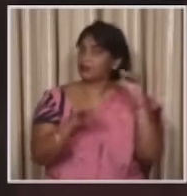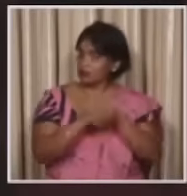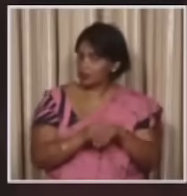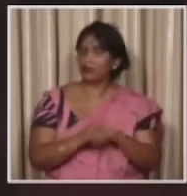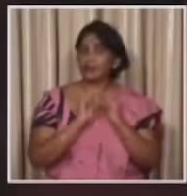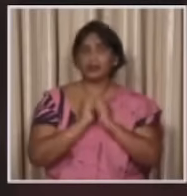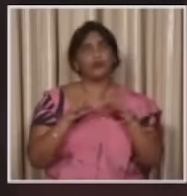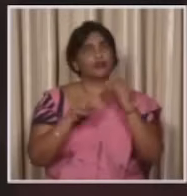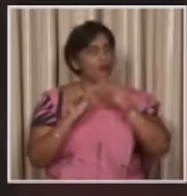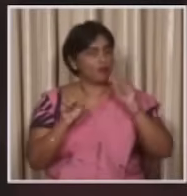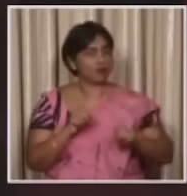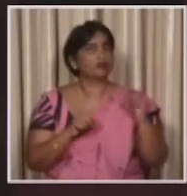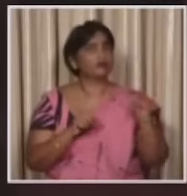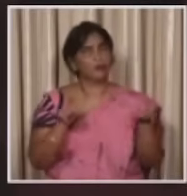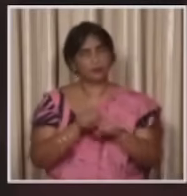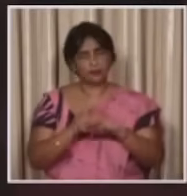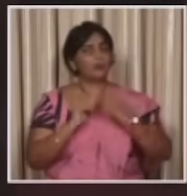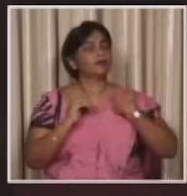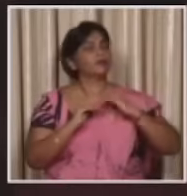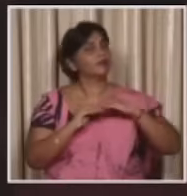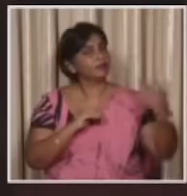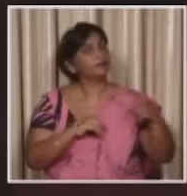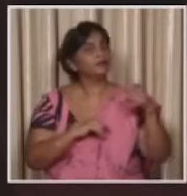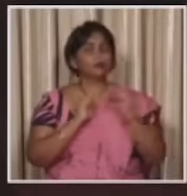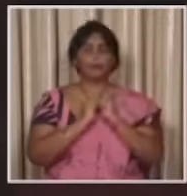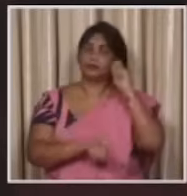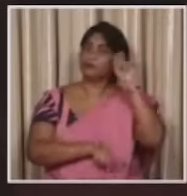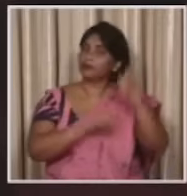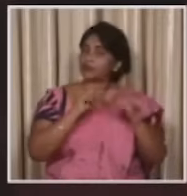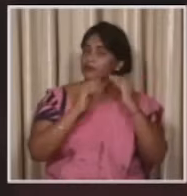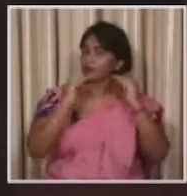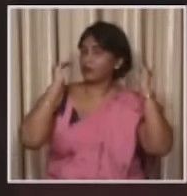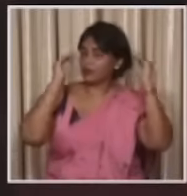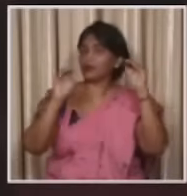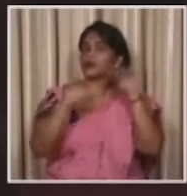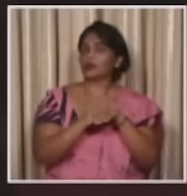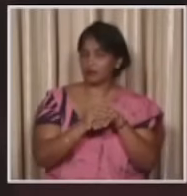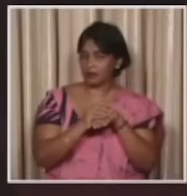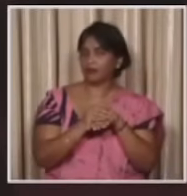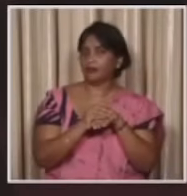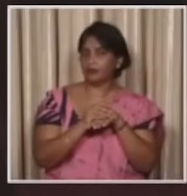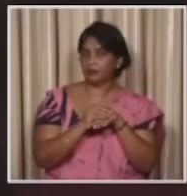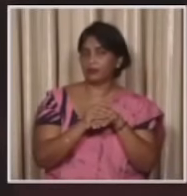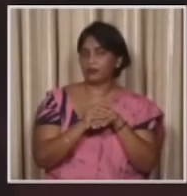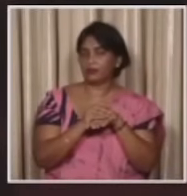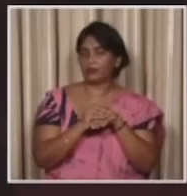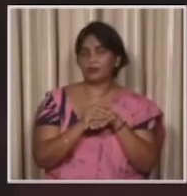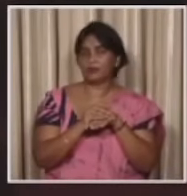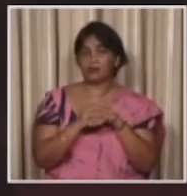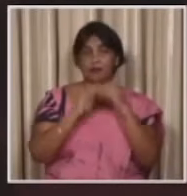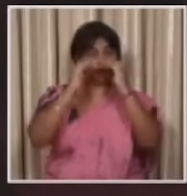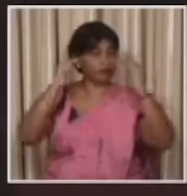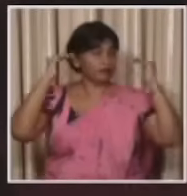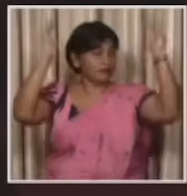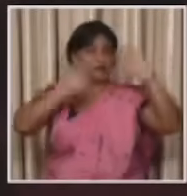ඉන්නවා සේවක මණ්ඩලයක්. ඒ වගේම එළියෙන් ඒ සේවක මණ්ඩලයේ ඉහළ තනතුරු වල ඉන්න. ඉහළ තනතුරු කියන්නේ මම කියන්නේ ඉහළමත්